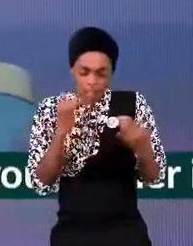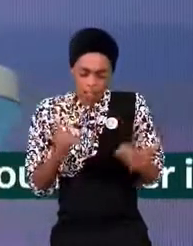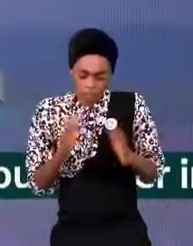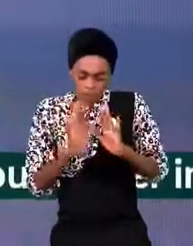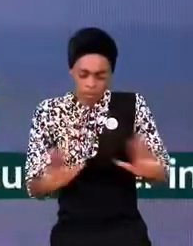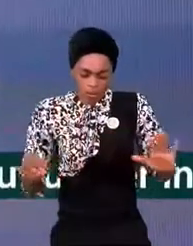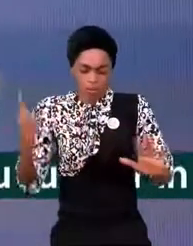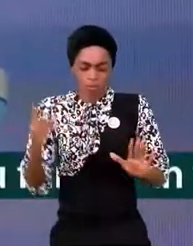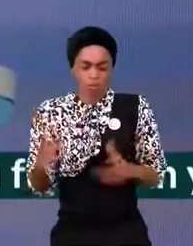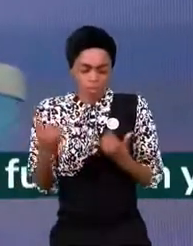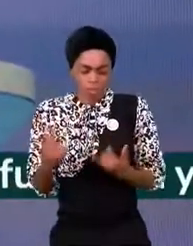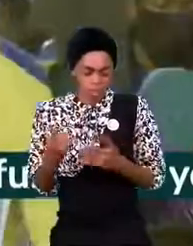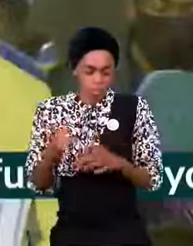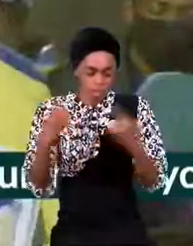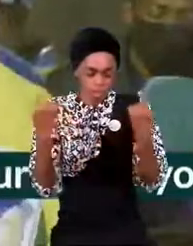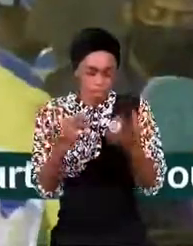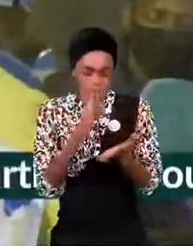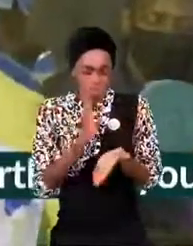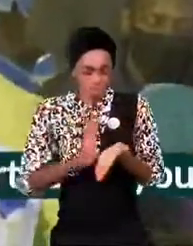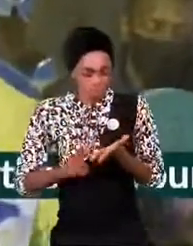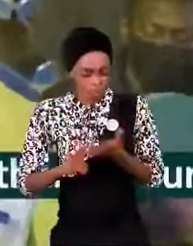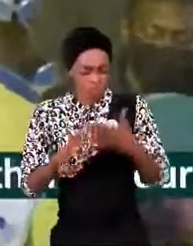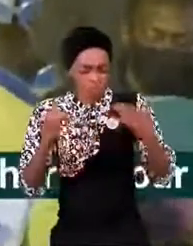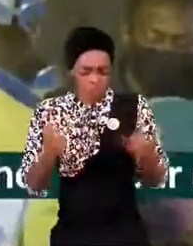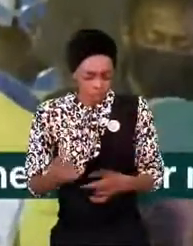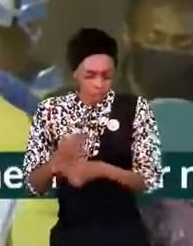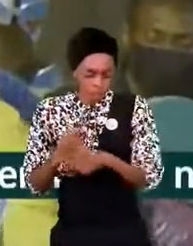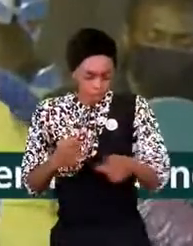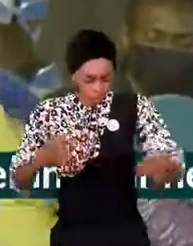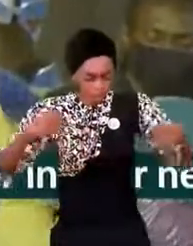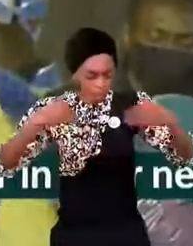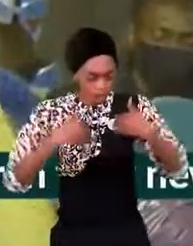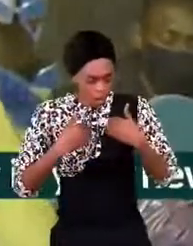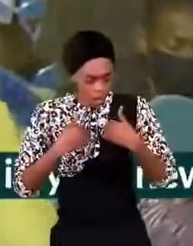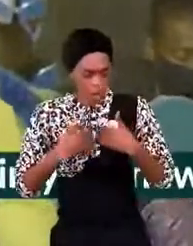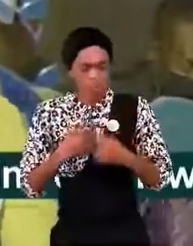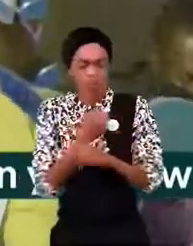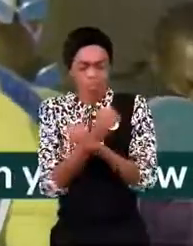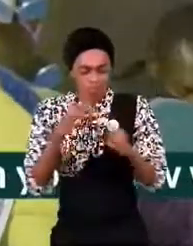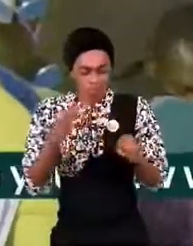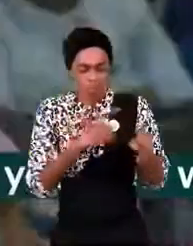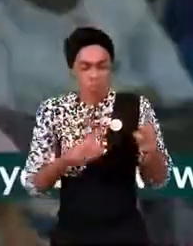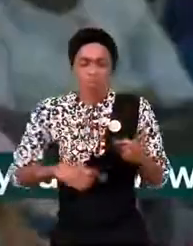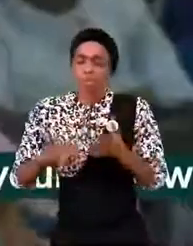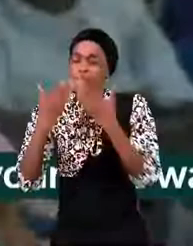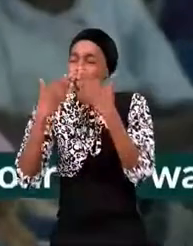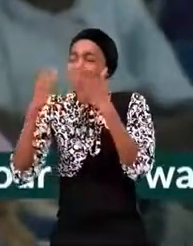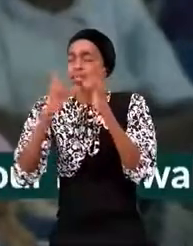pardonnés, maintenant qu'ils ont le salut du Seigneur. Merci Seigneur, merci Seigneur, c'est